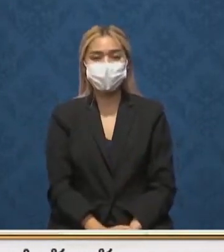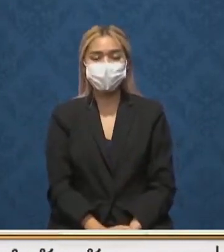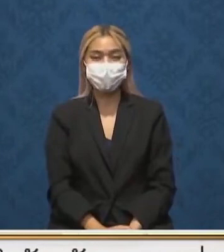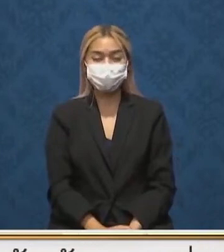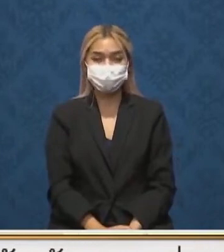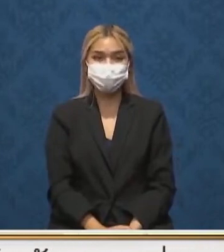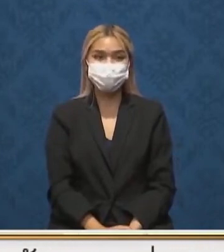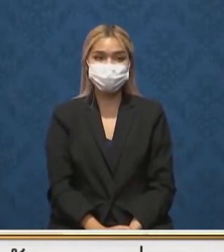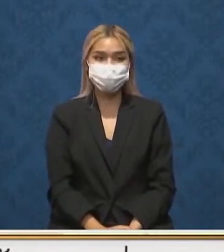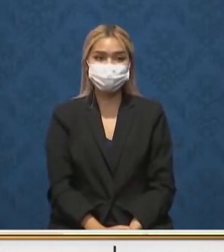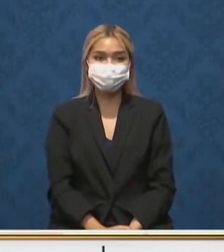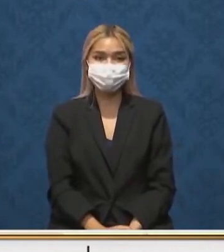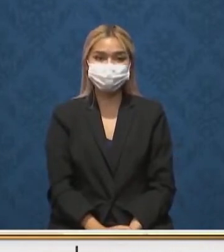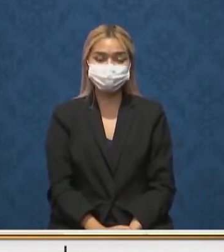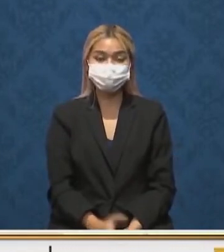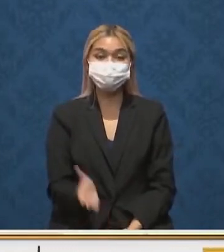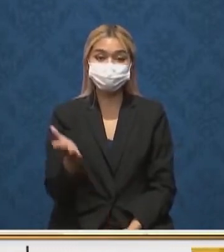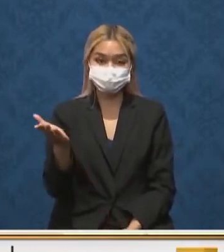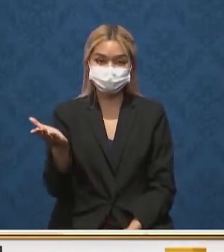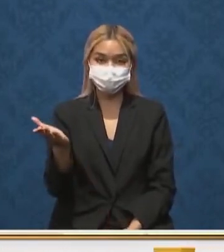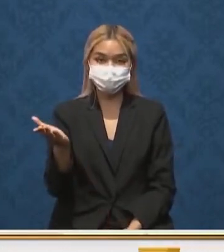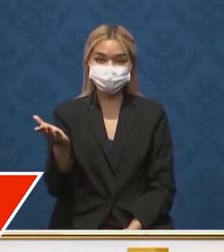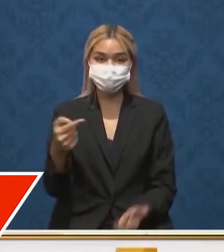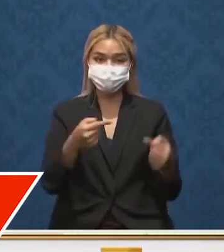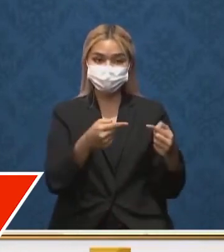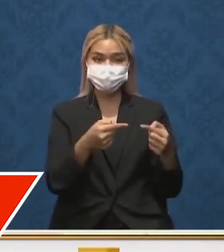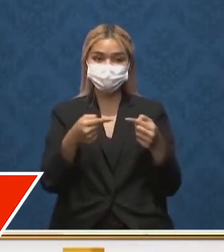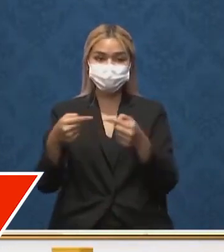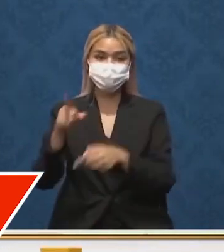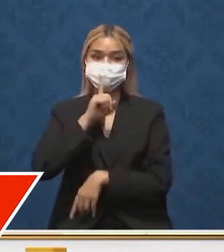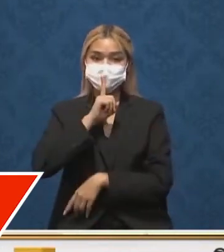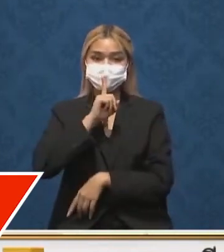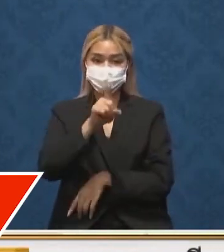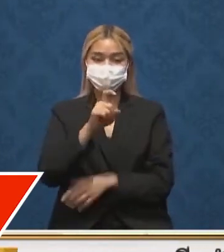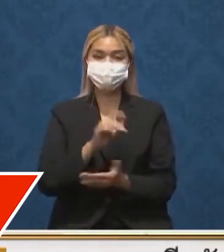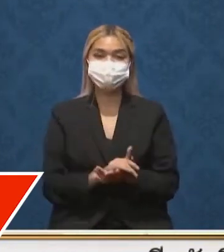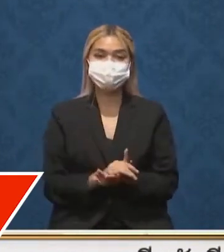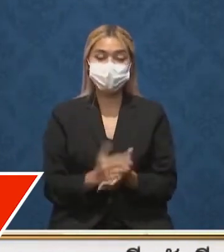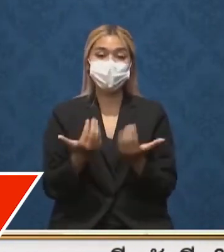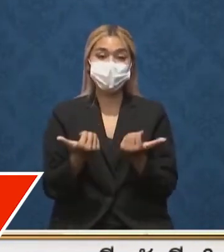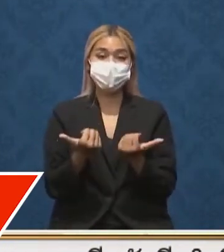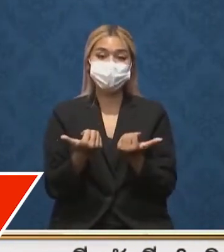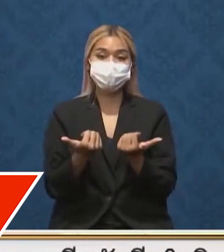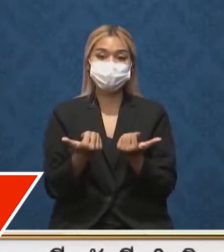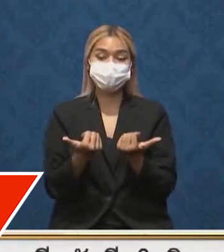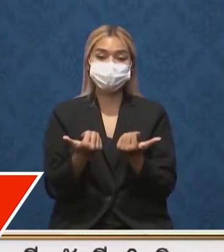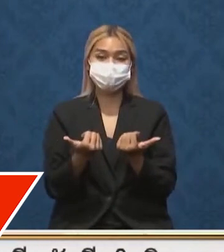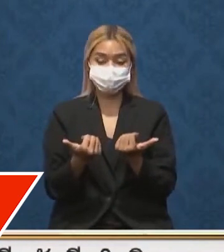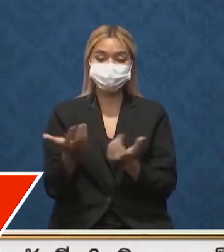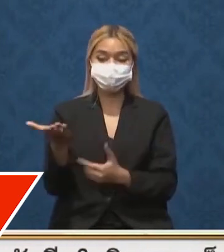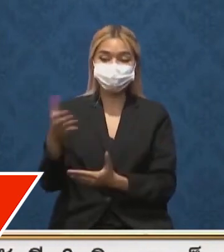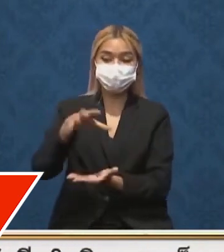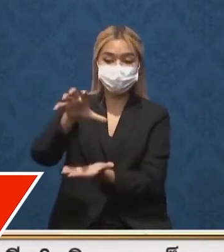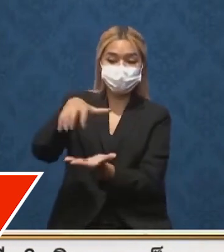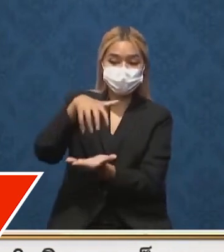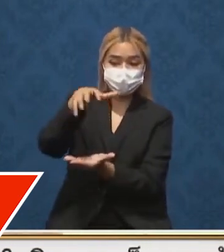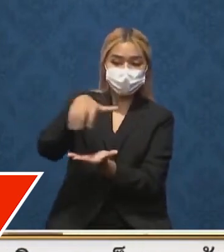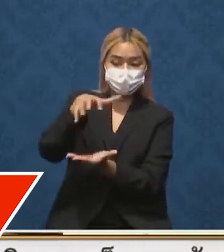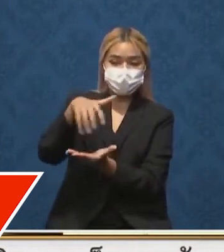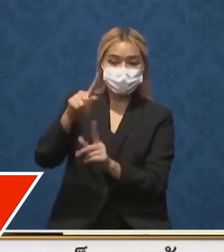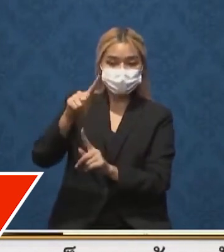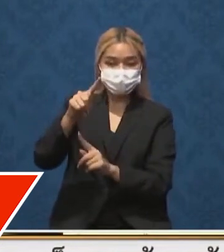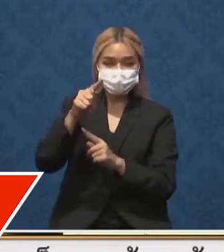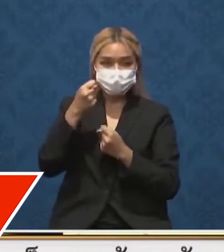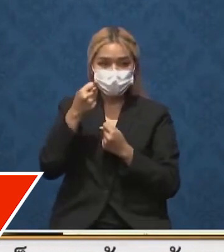ครับท่านเชิญท่านสมชายท่านประนามต่อไปครับเชิญครับผมฟังท่านรัฐมนตรีตอบคำถาม